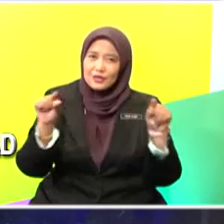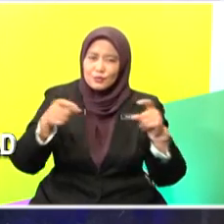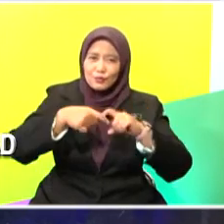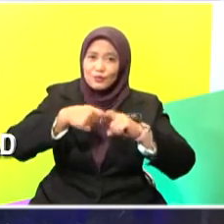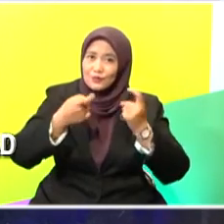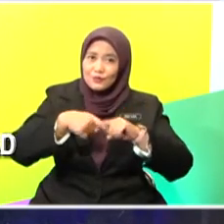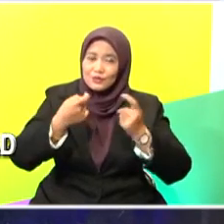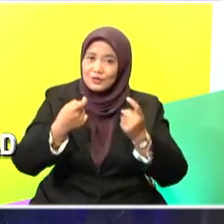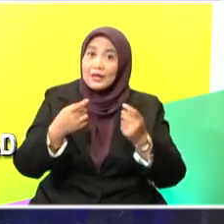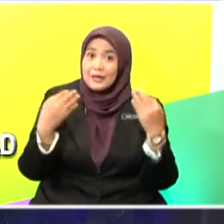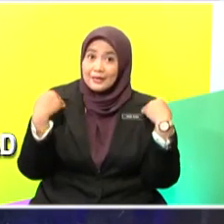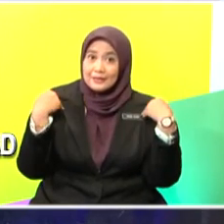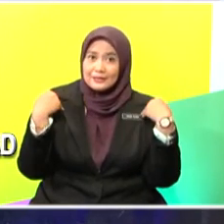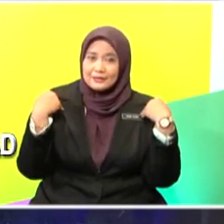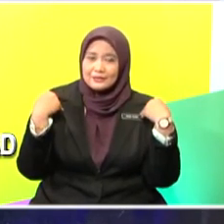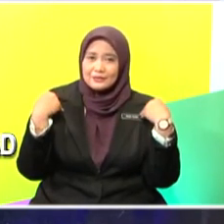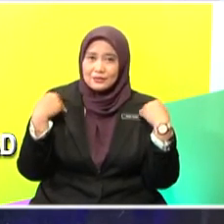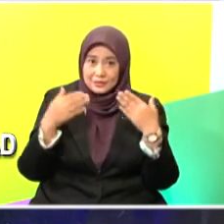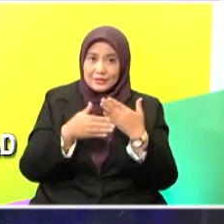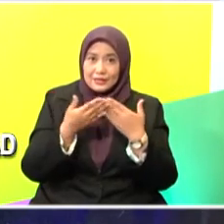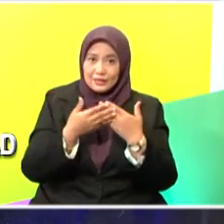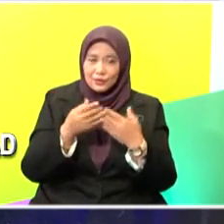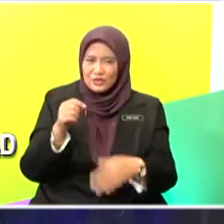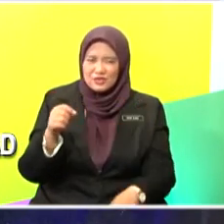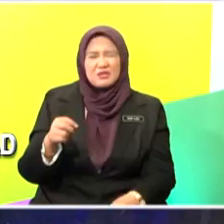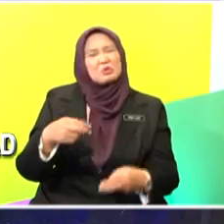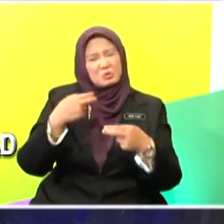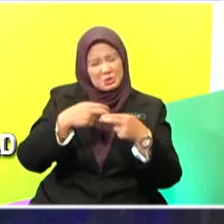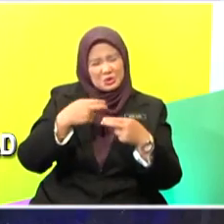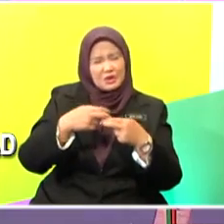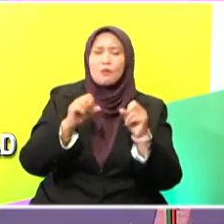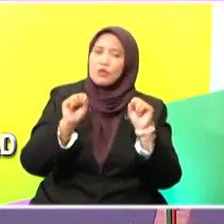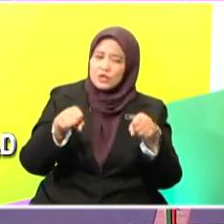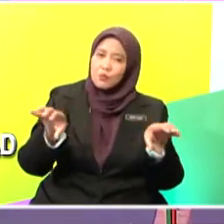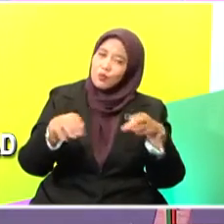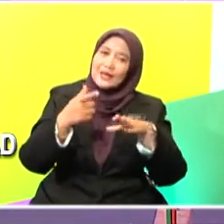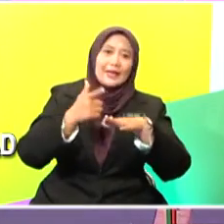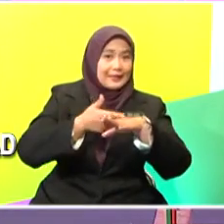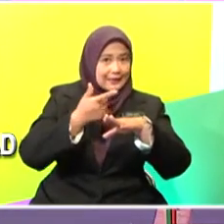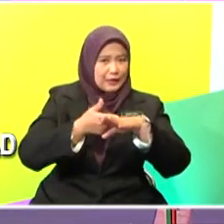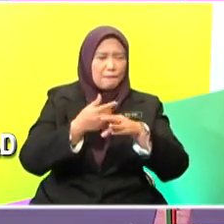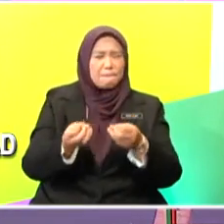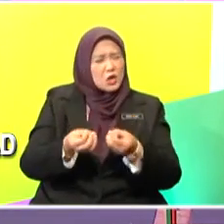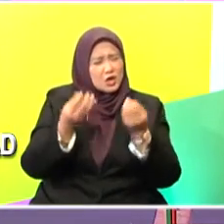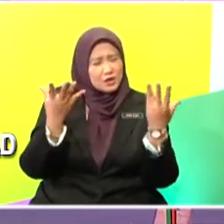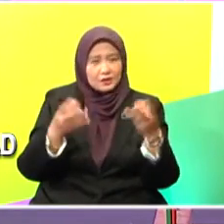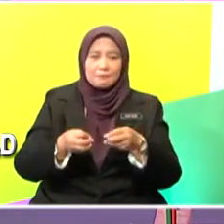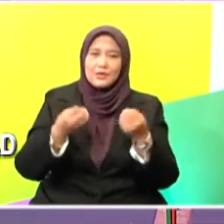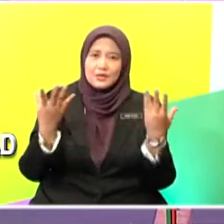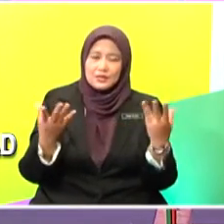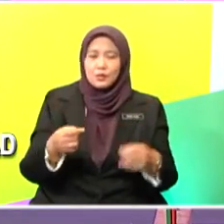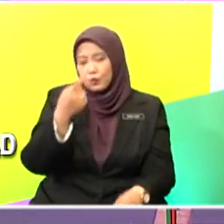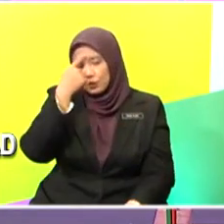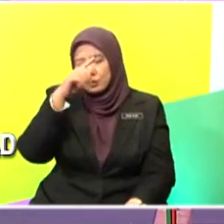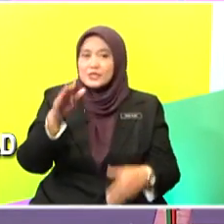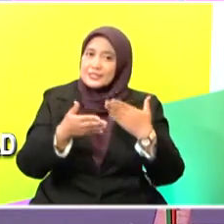nak tulis banyak-banyak sebab dah senang. Yes, bagus. Okey Hakim, yang kat bawah tu adalah